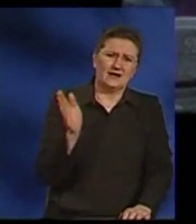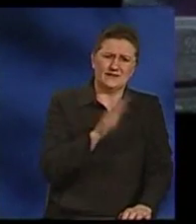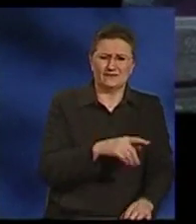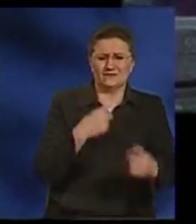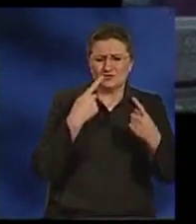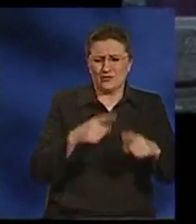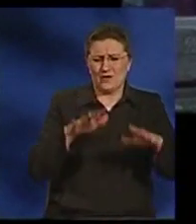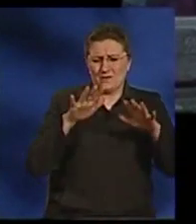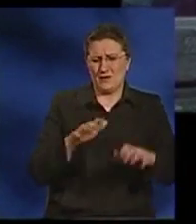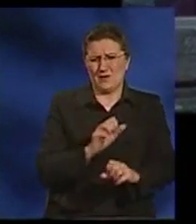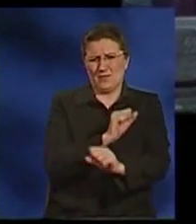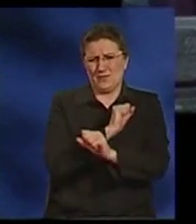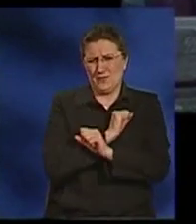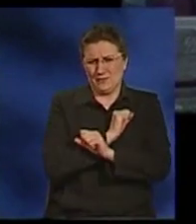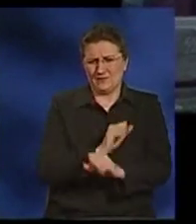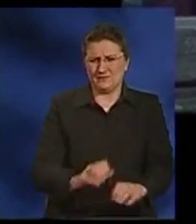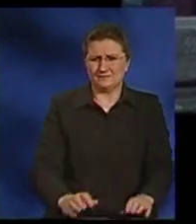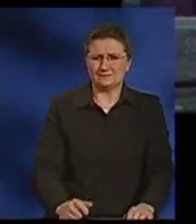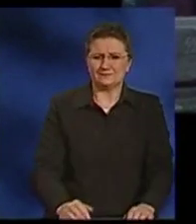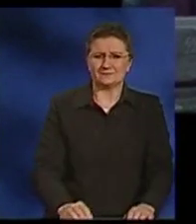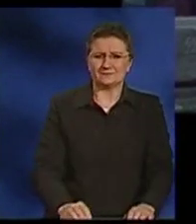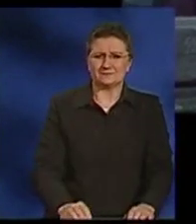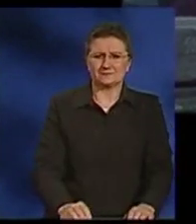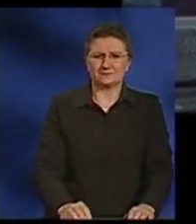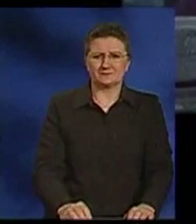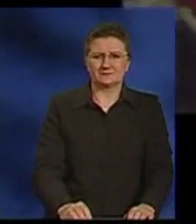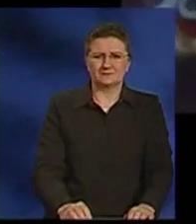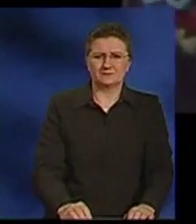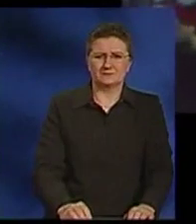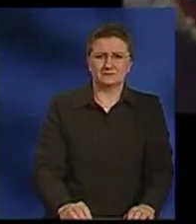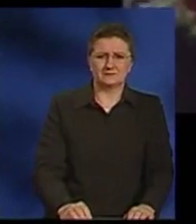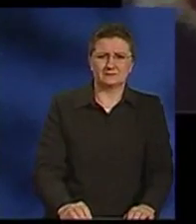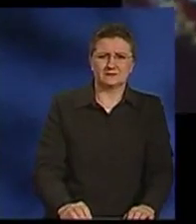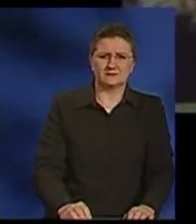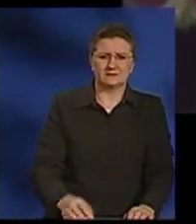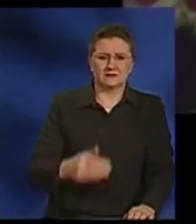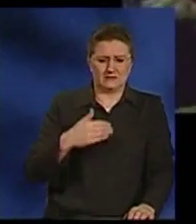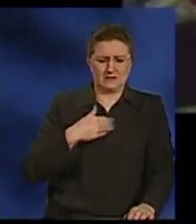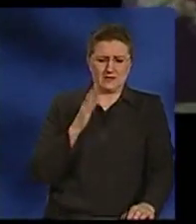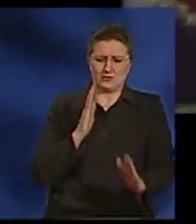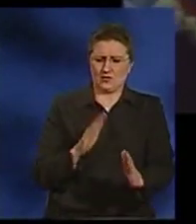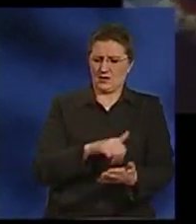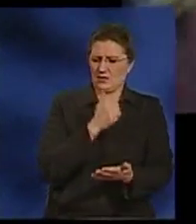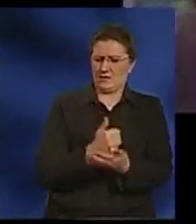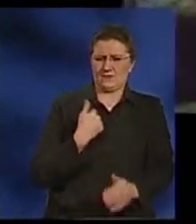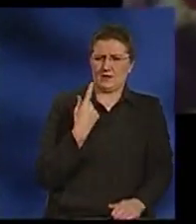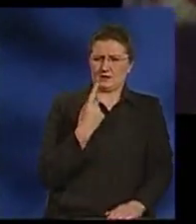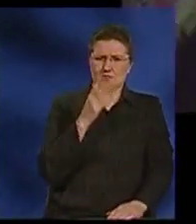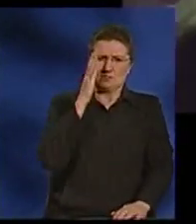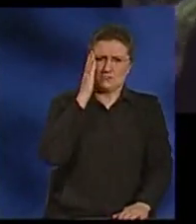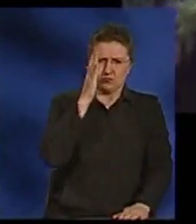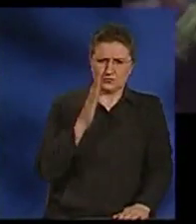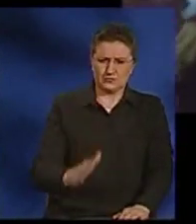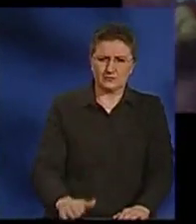тронный зал Даггер мечтает стать магистром Ха-ха-ха Никто не будет магистром, кроме меня И вот что